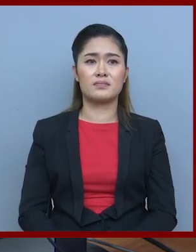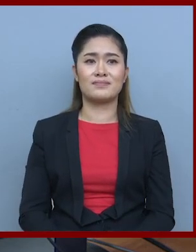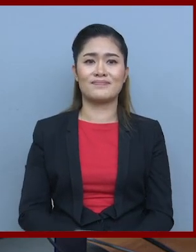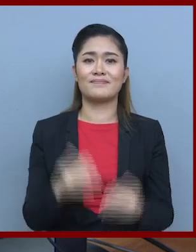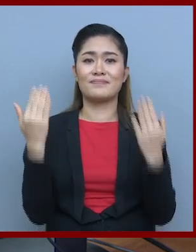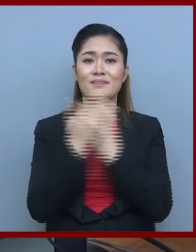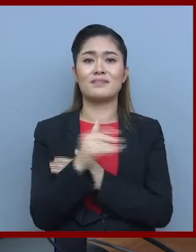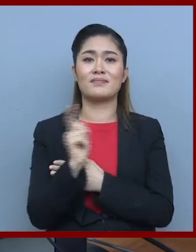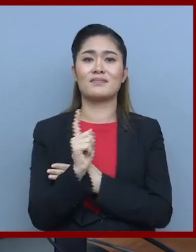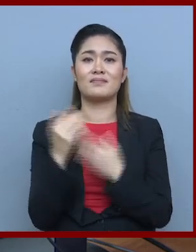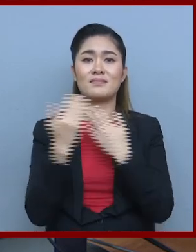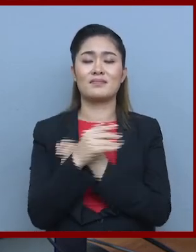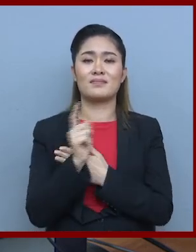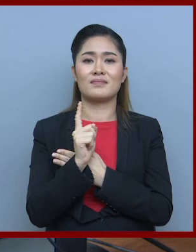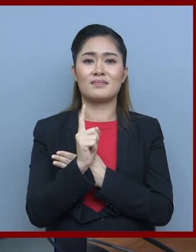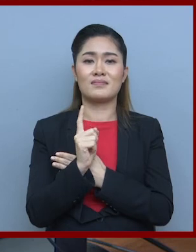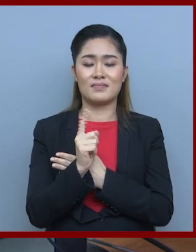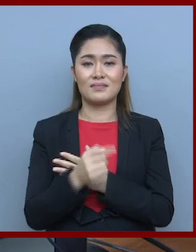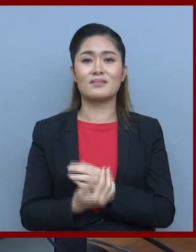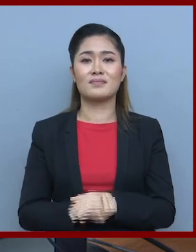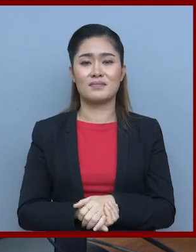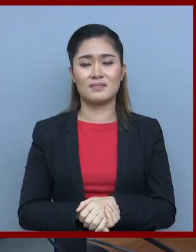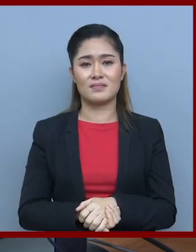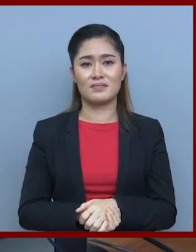เสร็จแล้วเปลี่ยนเป็นอะไรเซอร์เคิ